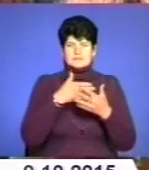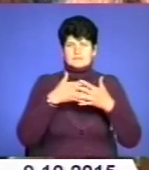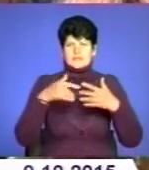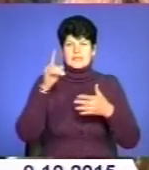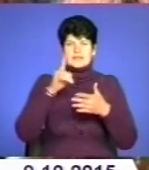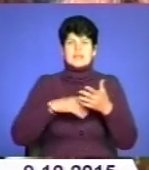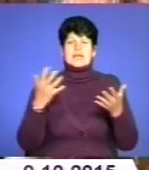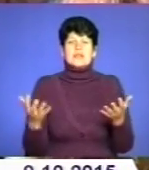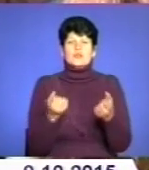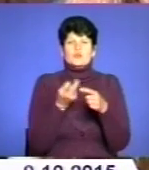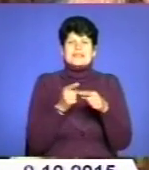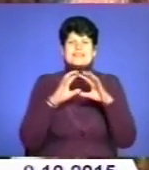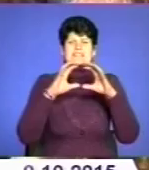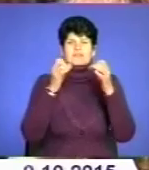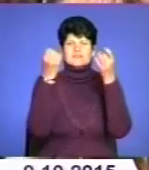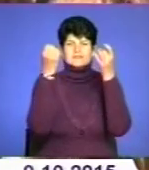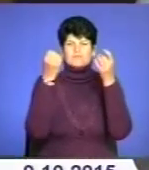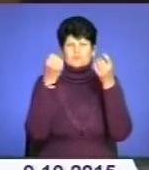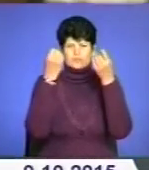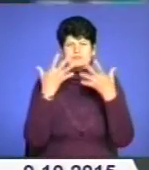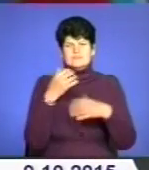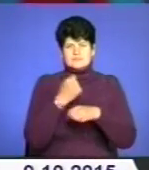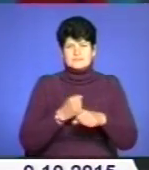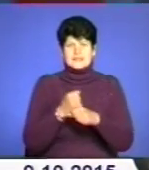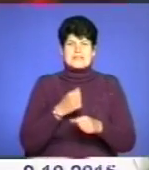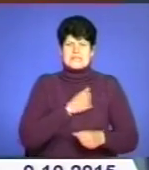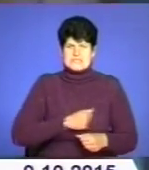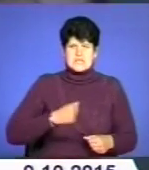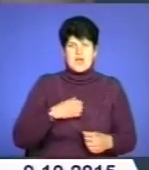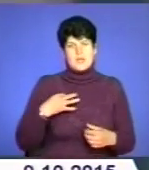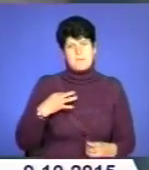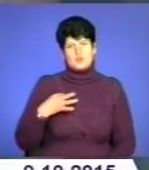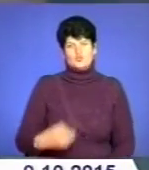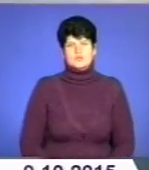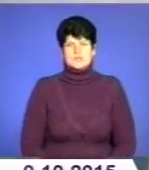рятують цей світ від сірої буденності, зла та байдужості!